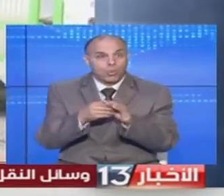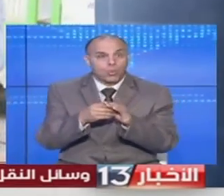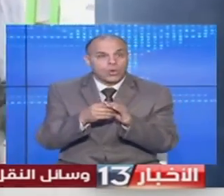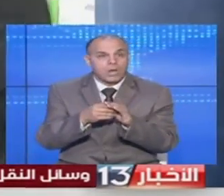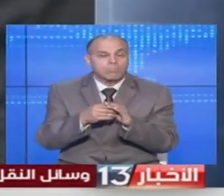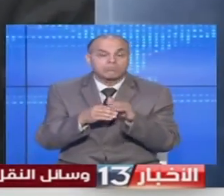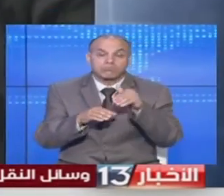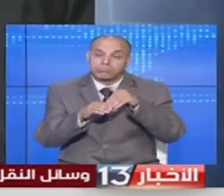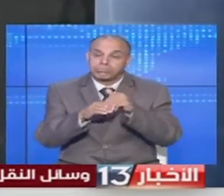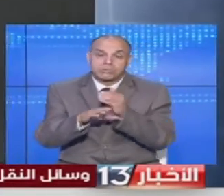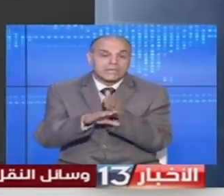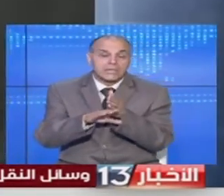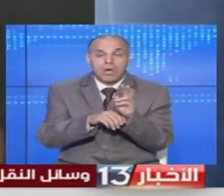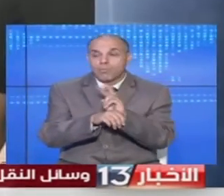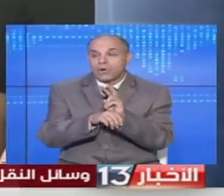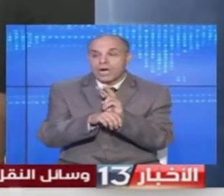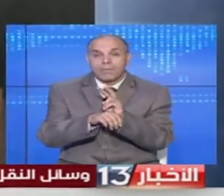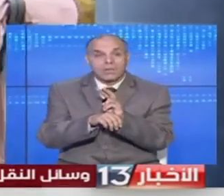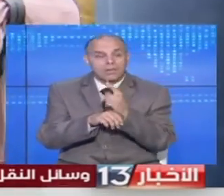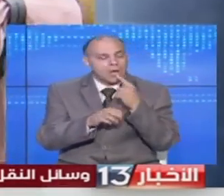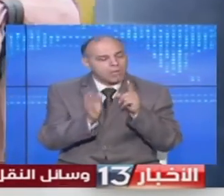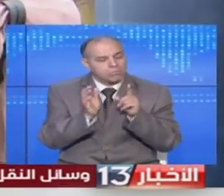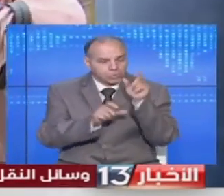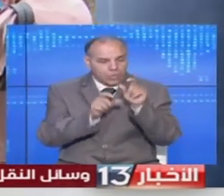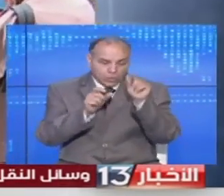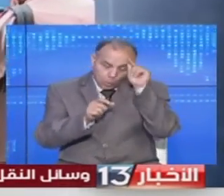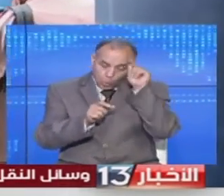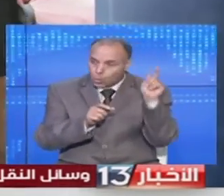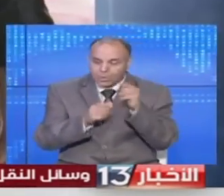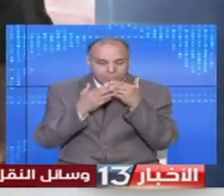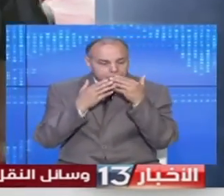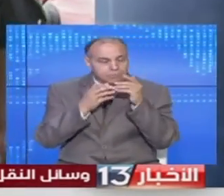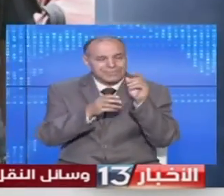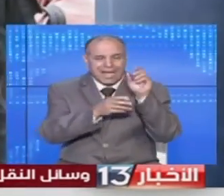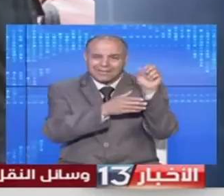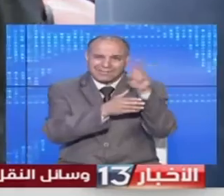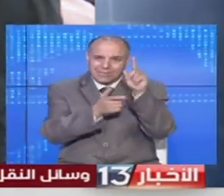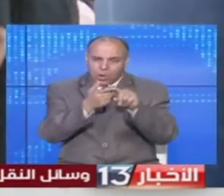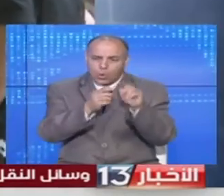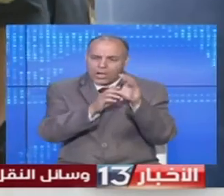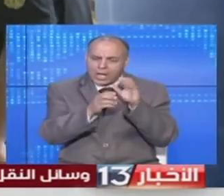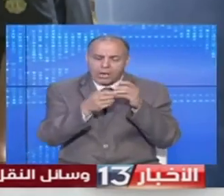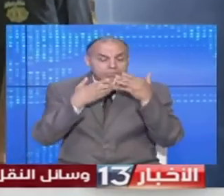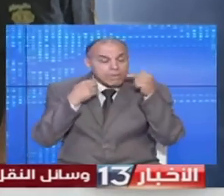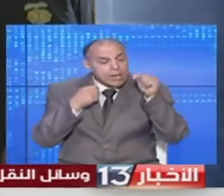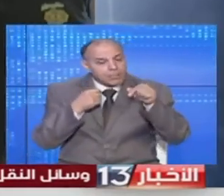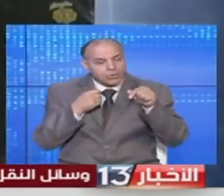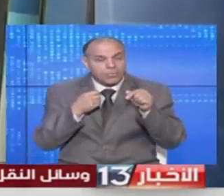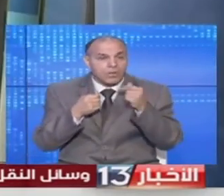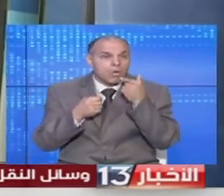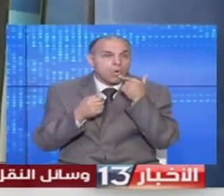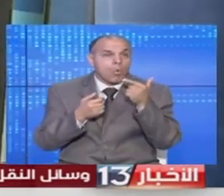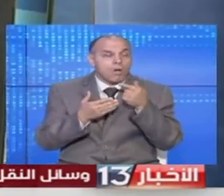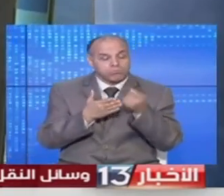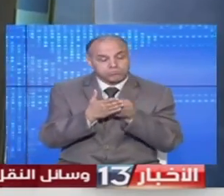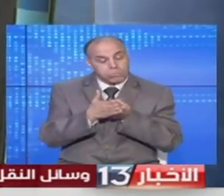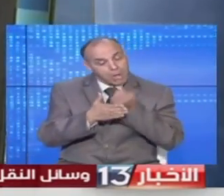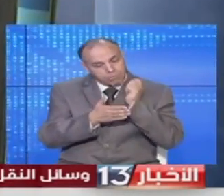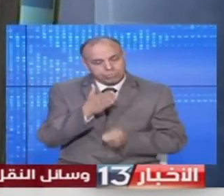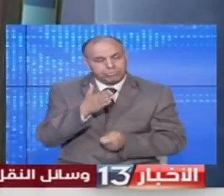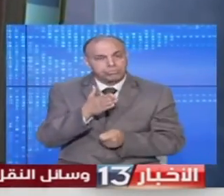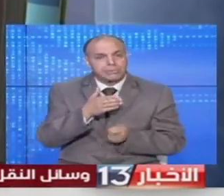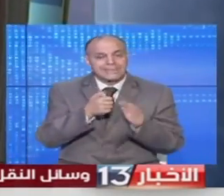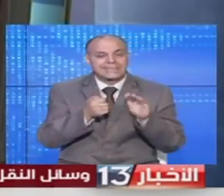مداخلها لمراقبه مدى التزام مستعملي النقل العمومي بحمل الكمامه وتحرير خطايا ماليه